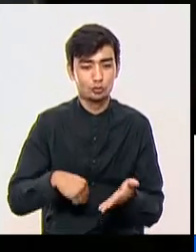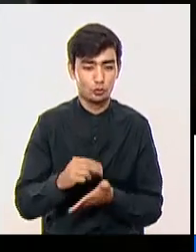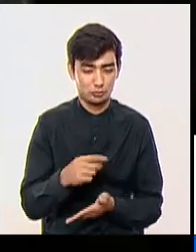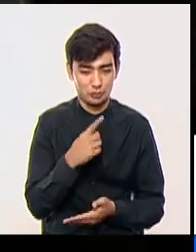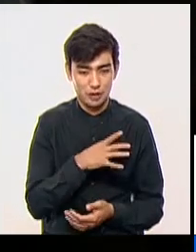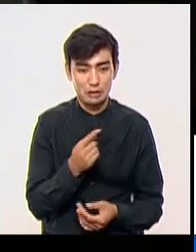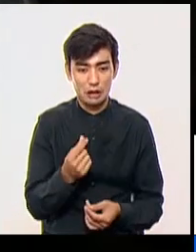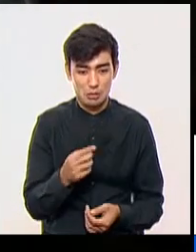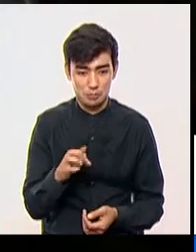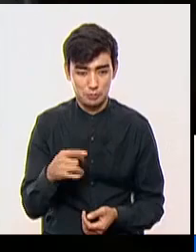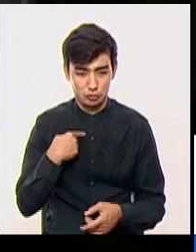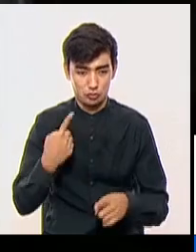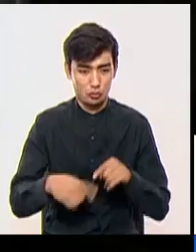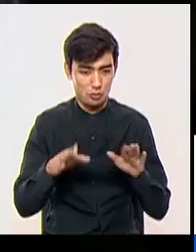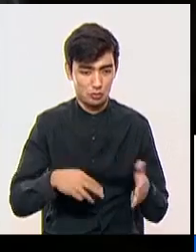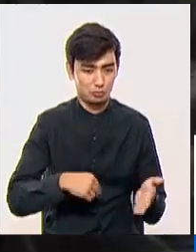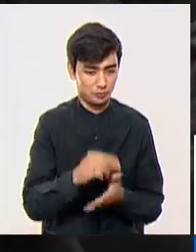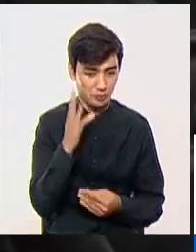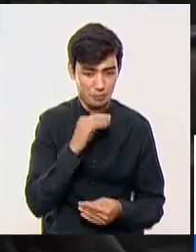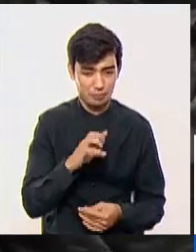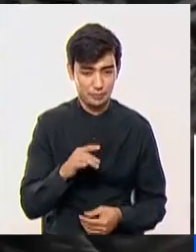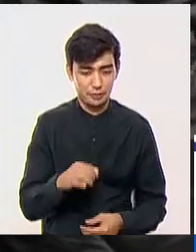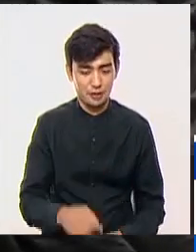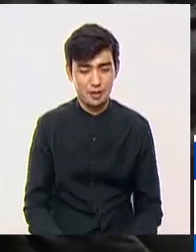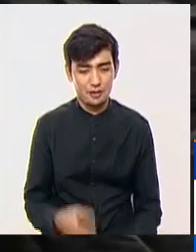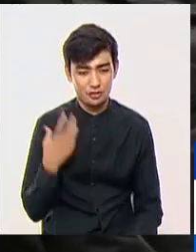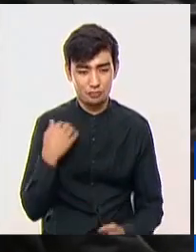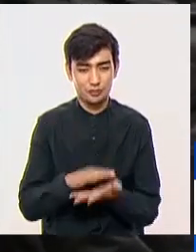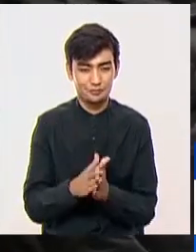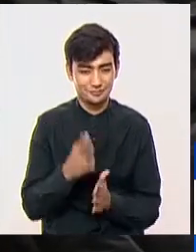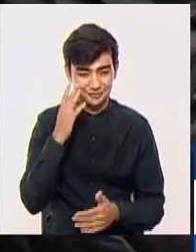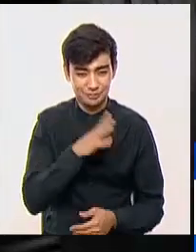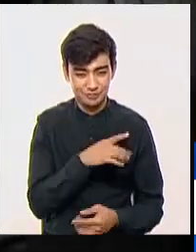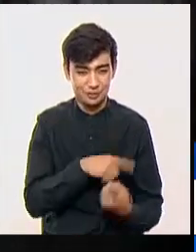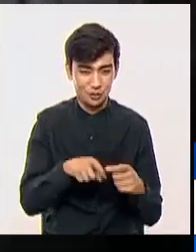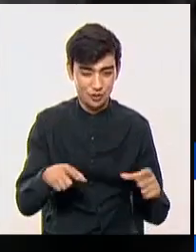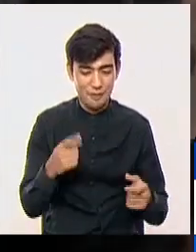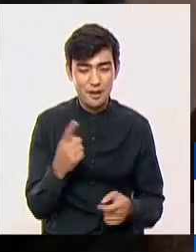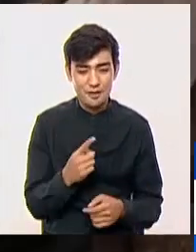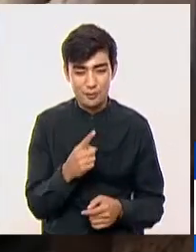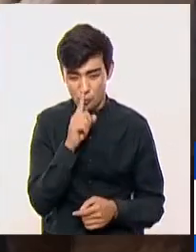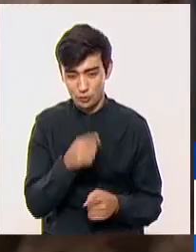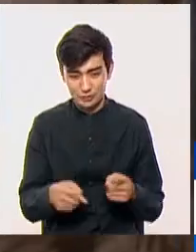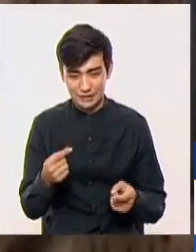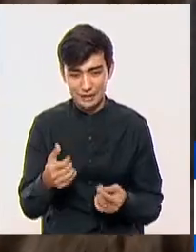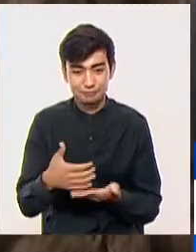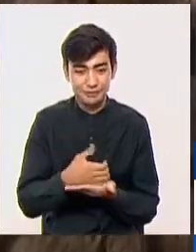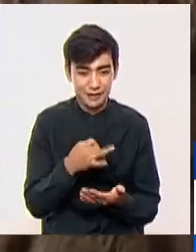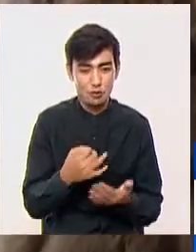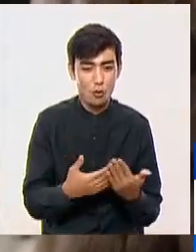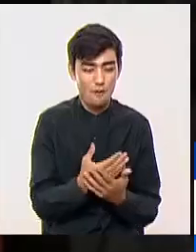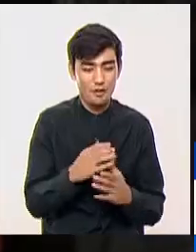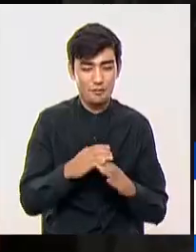Біздің ақшамыз болса, біз ол басқа жақтан да сатып аламыз ғой. Басшылықпен келісімге келмекші болған кәсіпкерлер алдымен бір жыл ішінде ақша жинап, жаңадан